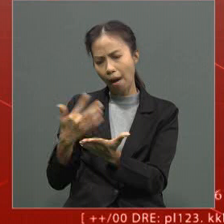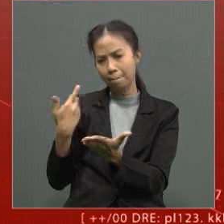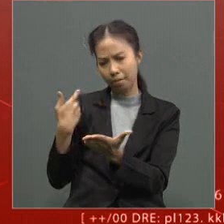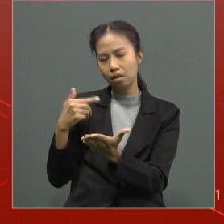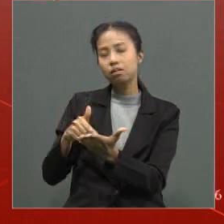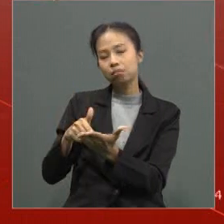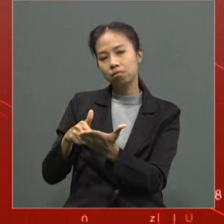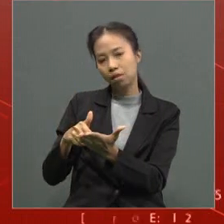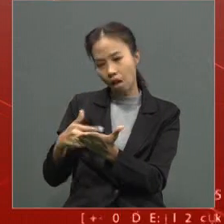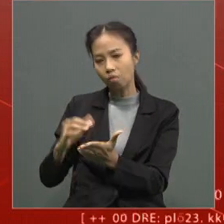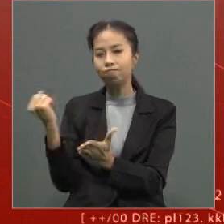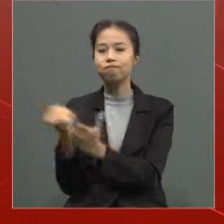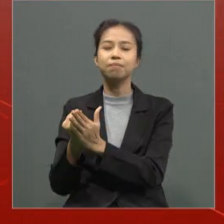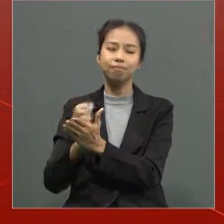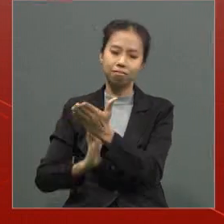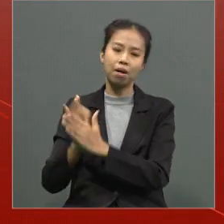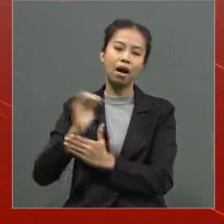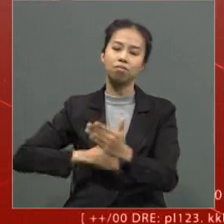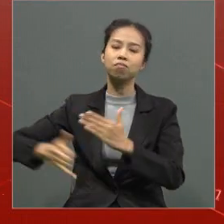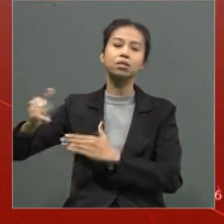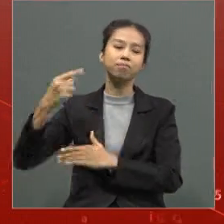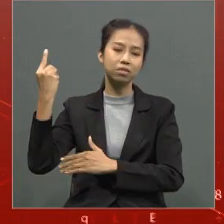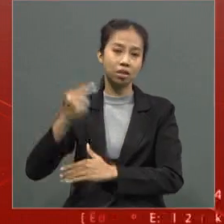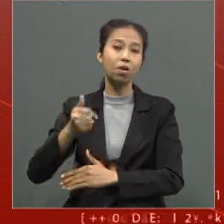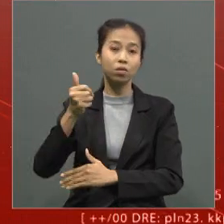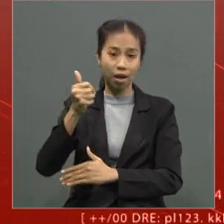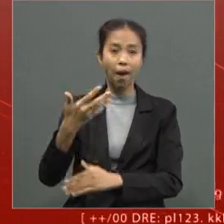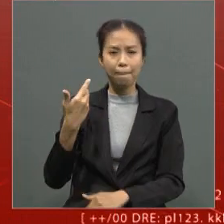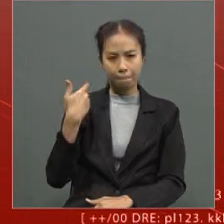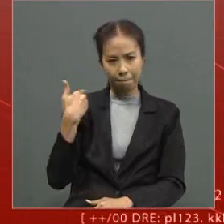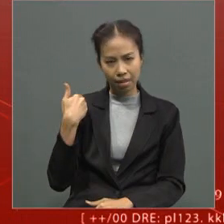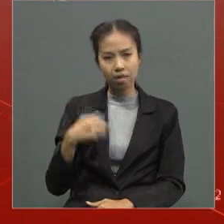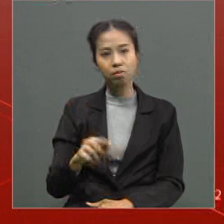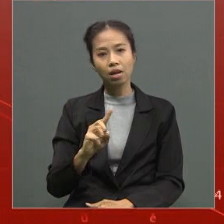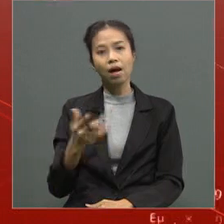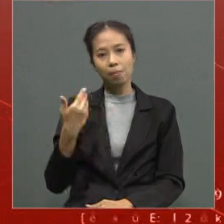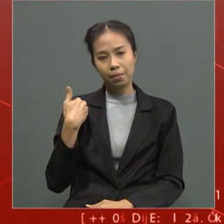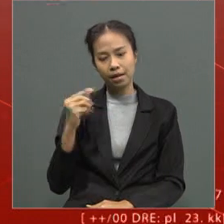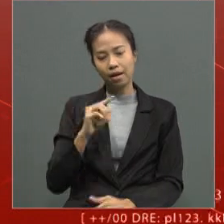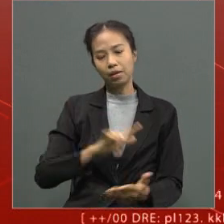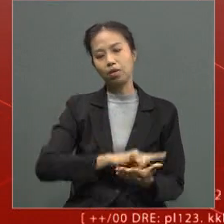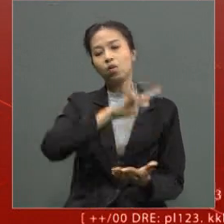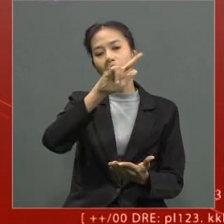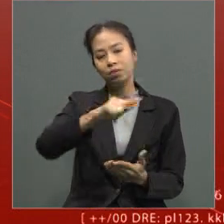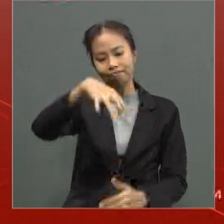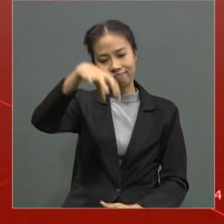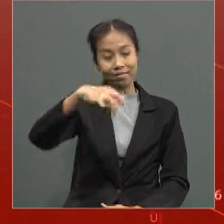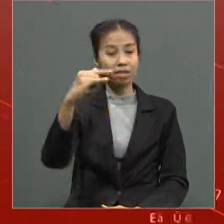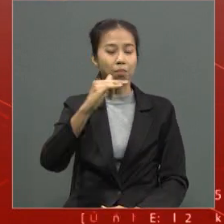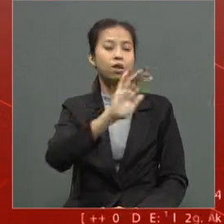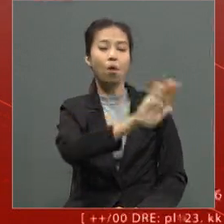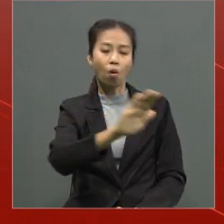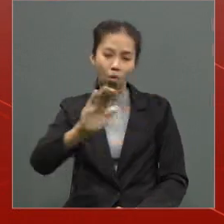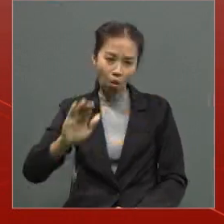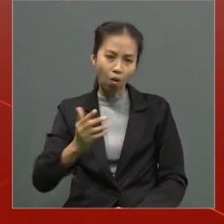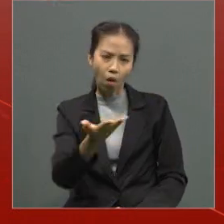อันนี้เอนุมัติได้ไม่ต้องมีการขอวีซ่าบางประเทศอาจจะไปขอวีซ่า on arrivalก็คือว่าไปถึงแล้วไปขอที่สนามบินอันนี้คือเหมือน